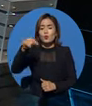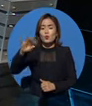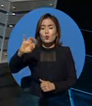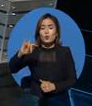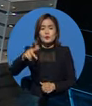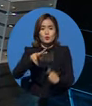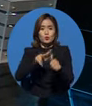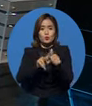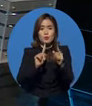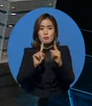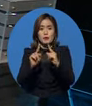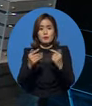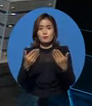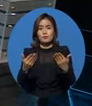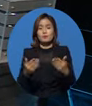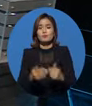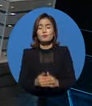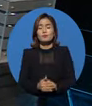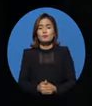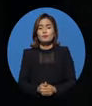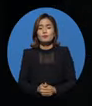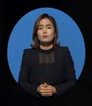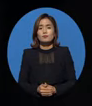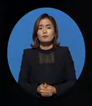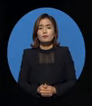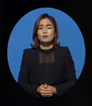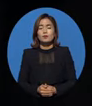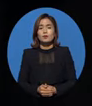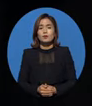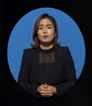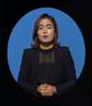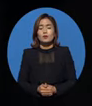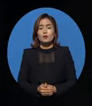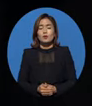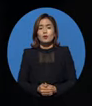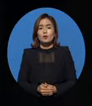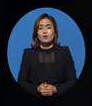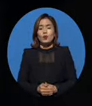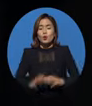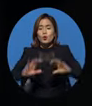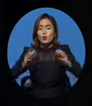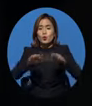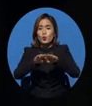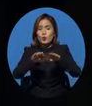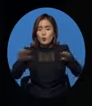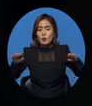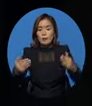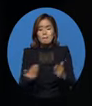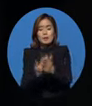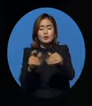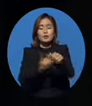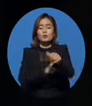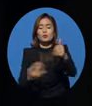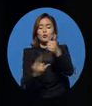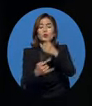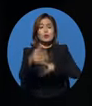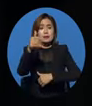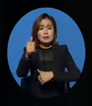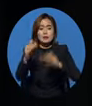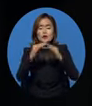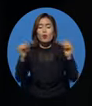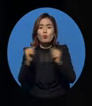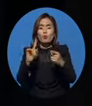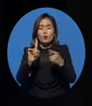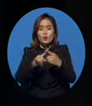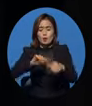후보에게 바른 시간 1분 드리겠습니다 네 저는 더불어 민주당 국가균형발전 특별 열을 위원장으로서 전북 을